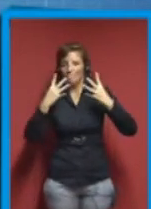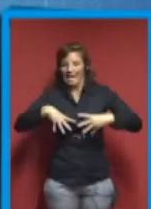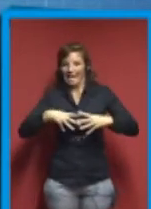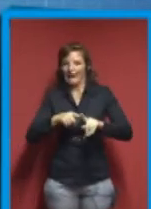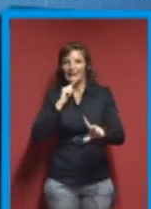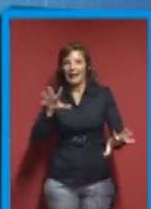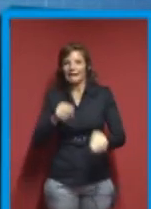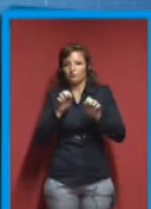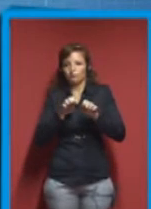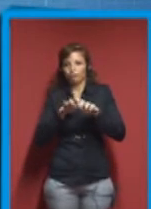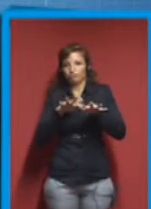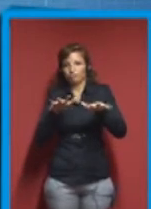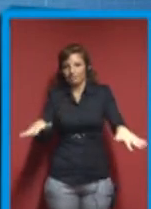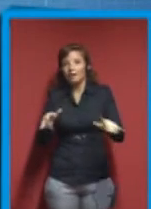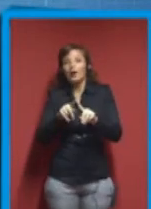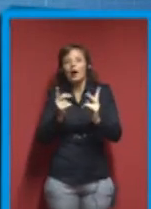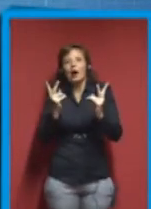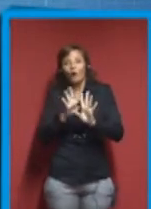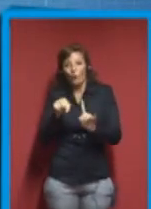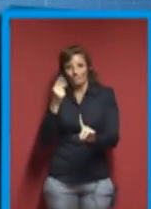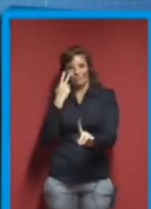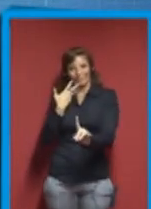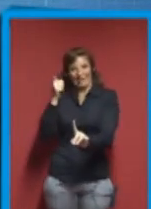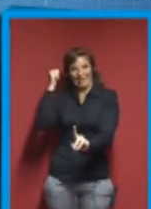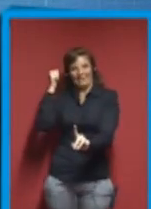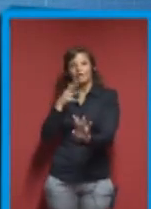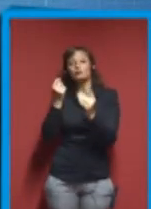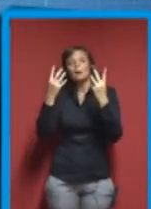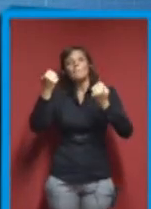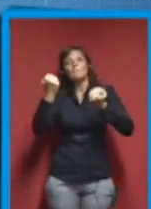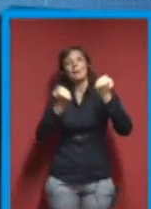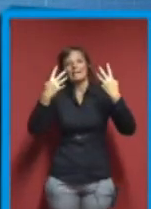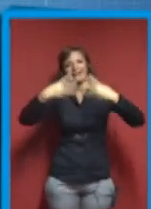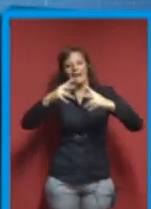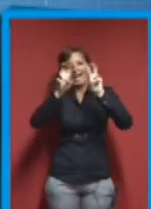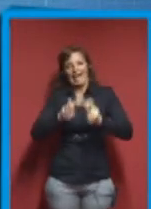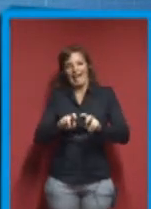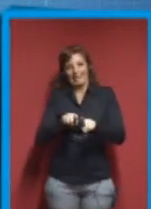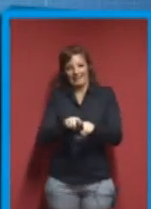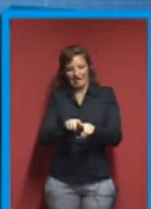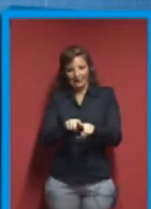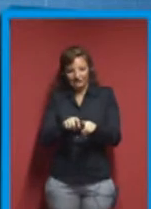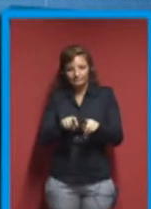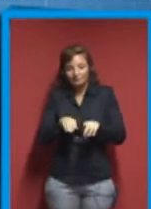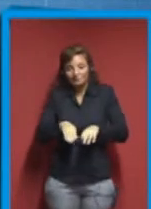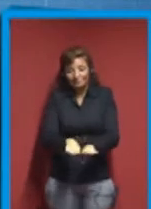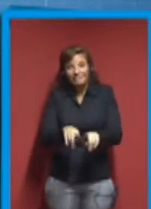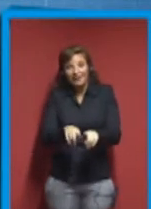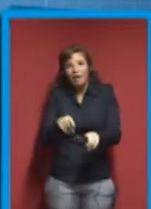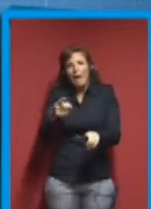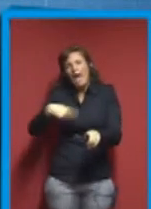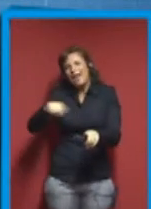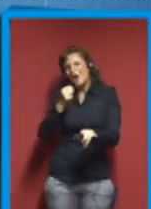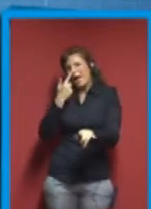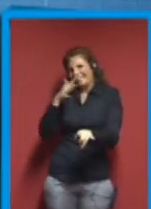diventata veramente popolare. Qua abbiamo una macchina elettrica. E infatti noi abbiamo fatto qualcosa di